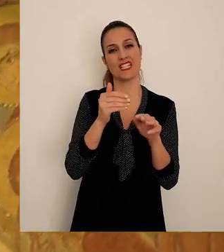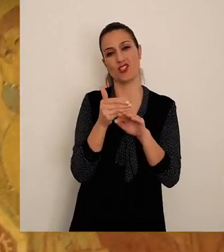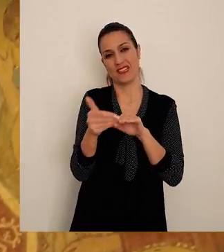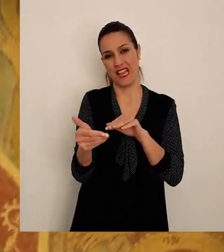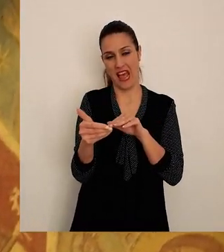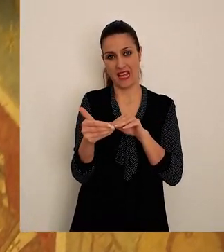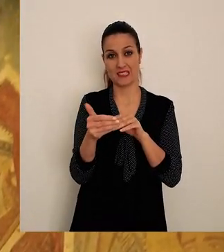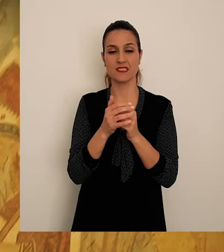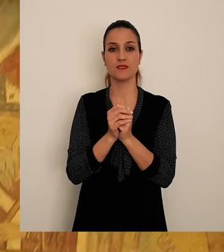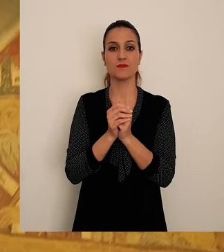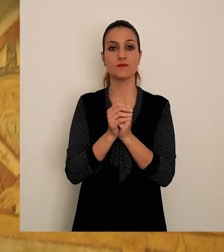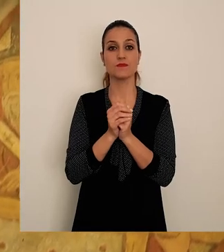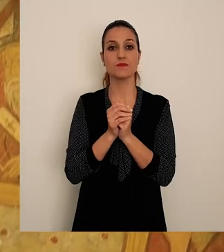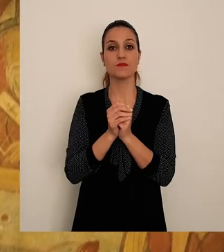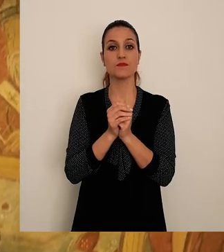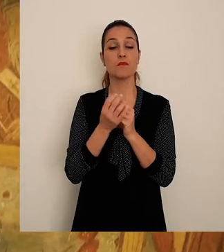bizantino.